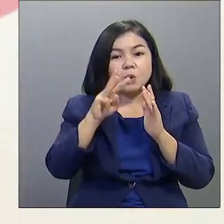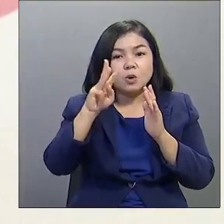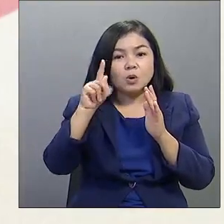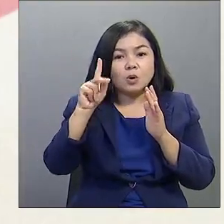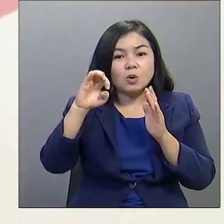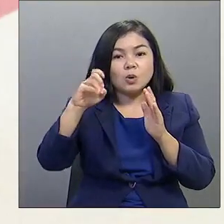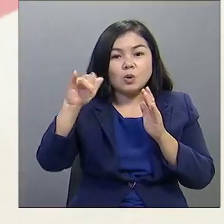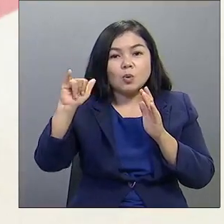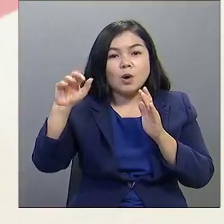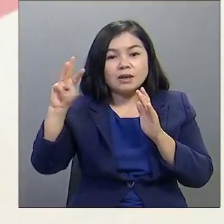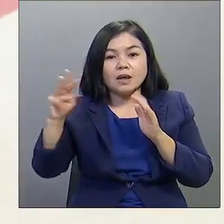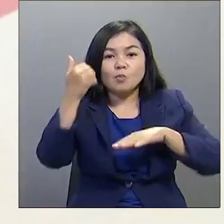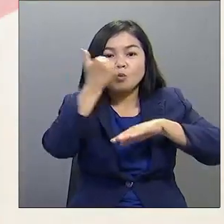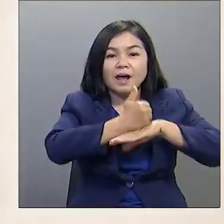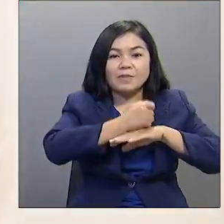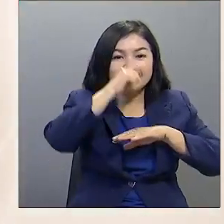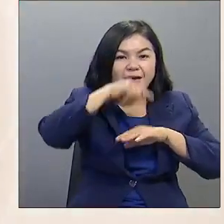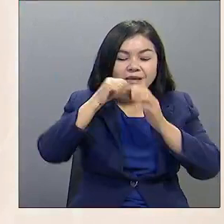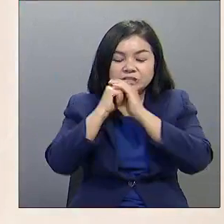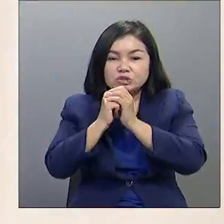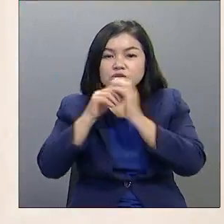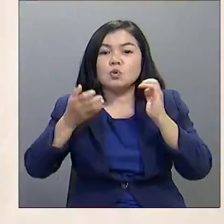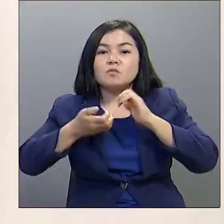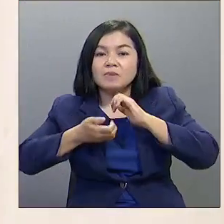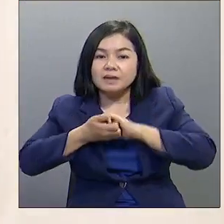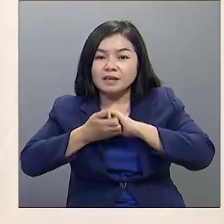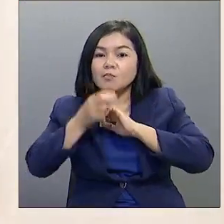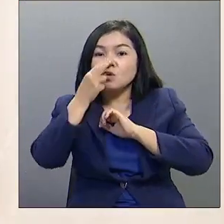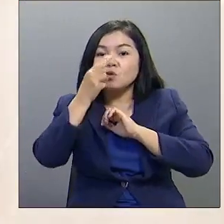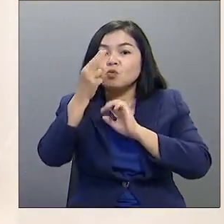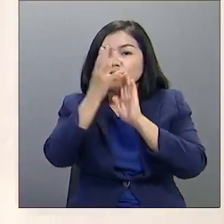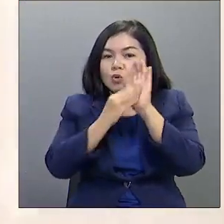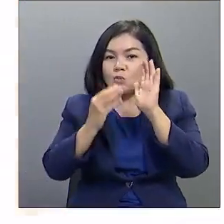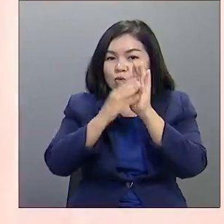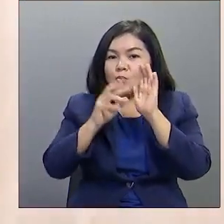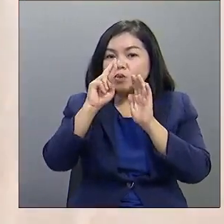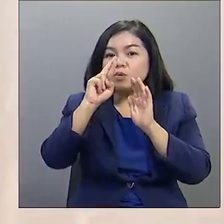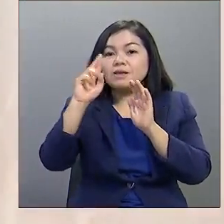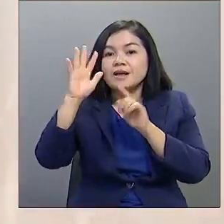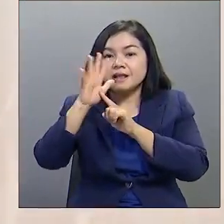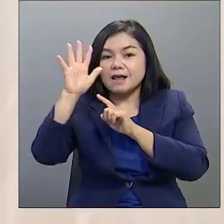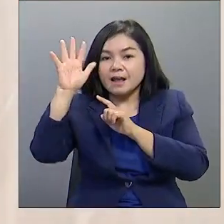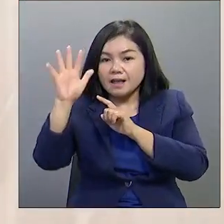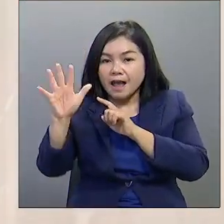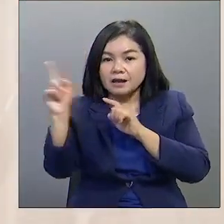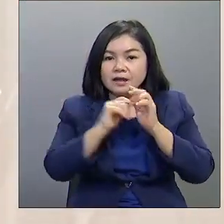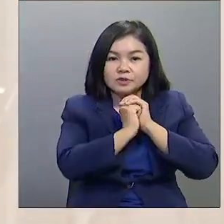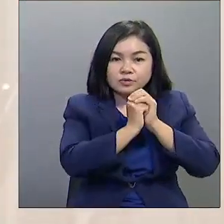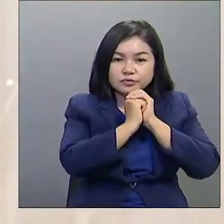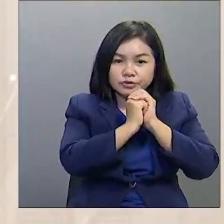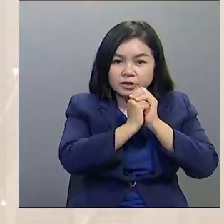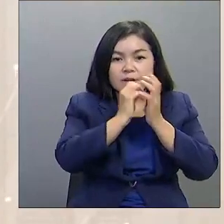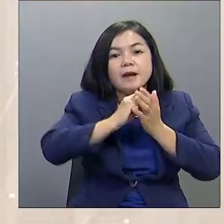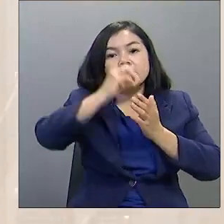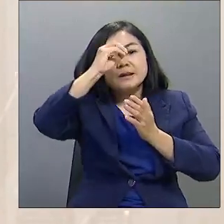วทจรุ่นที่5มาดูกันหน่อยครับ โดยเป็นหลักสูตรคุณภาพด้านจีนศึกษาค่ะเน้นความเ